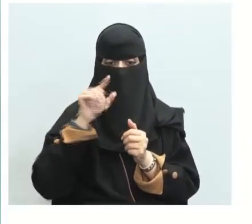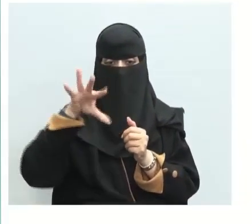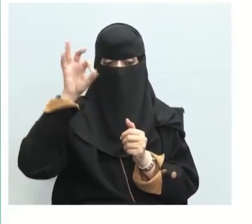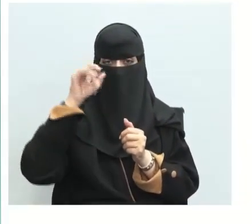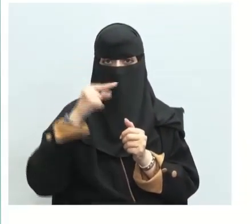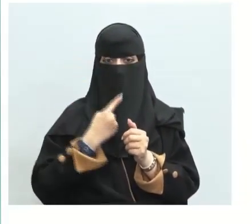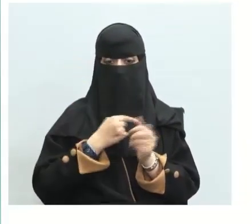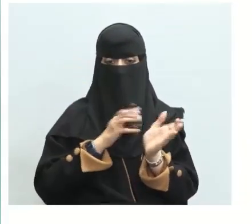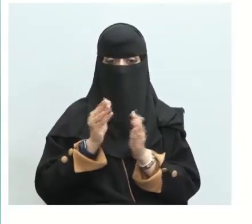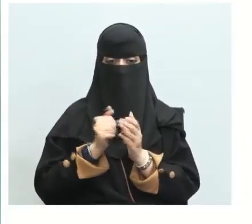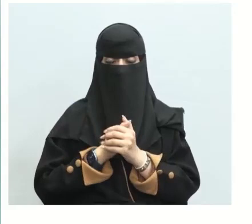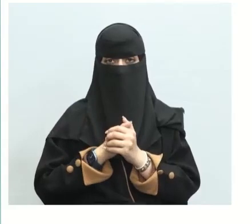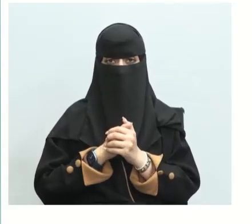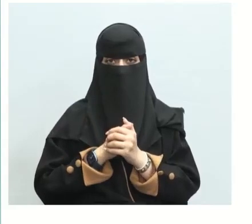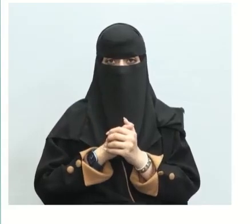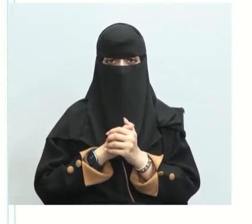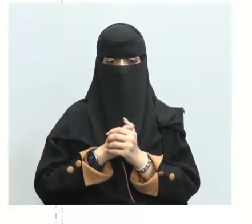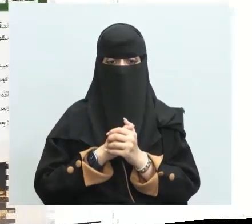الإلكتروني المستجيب.